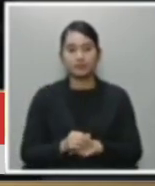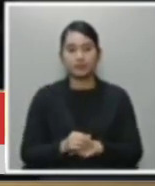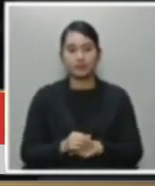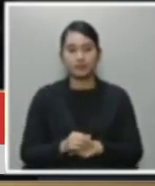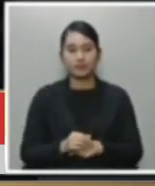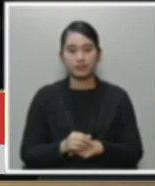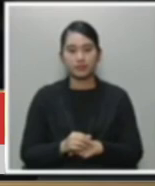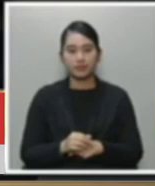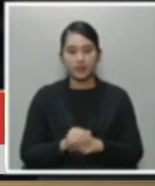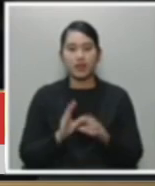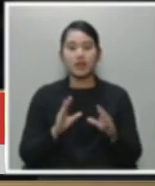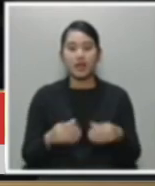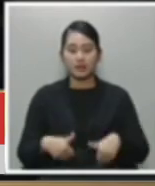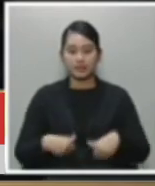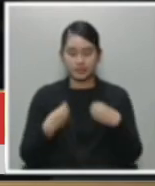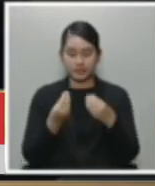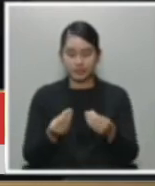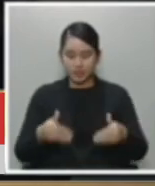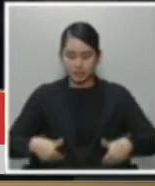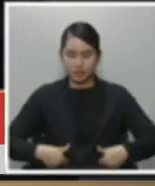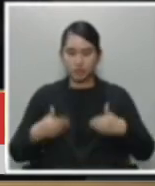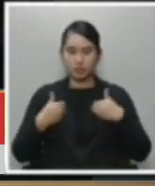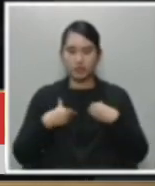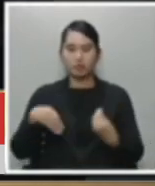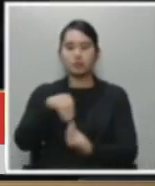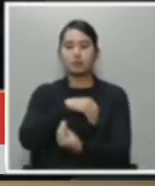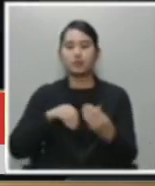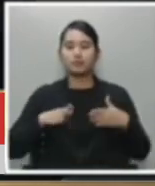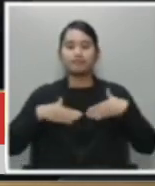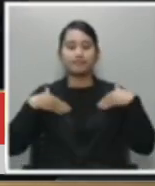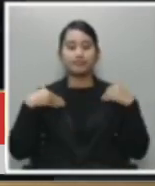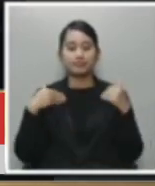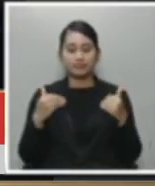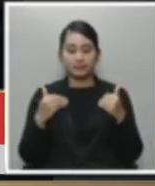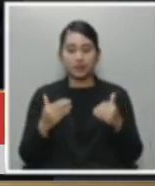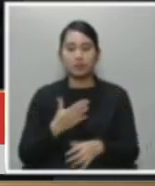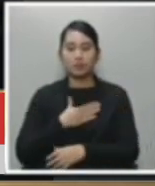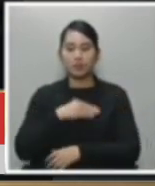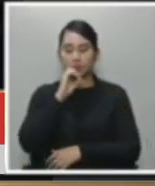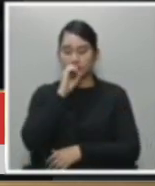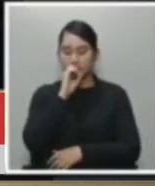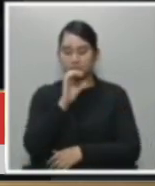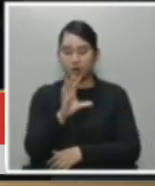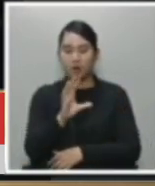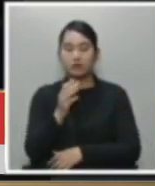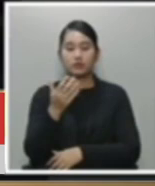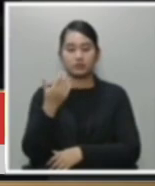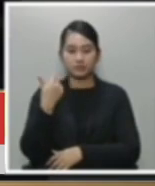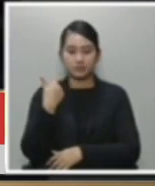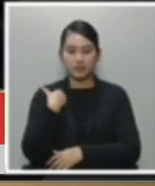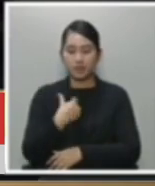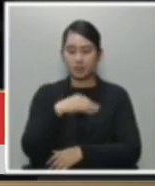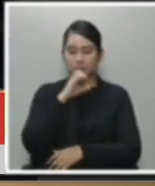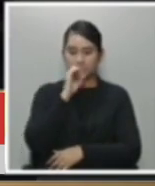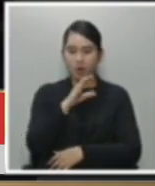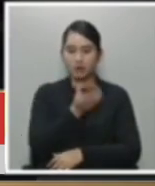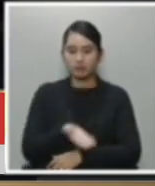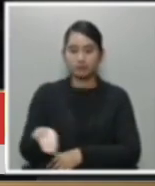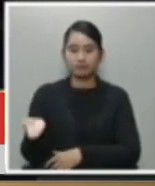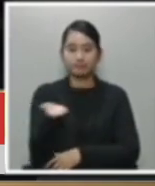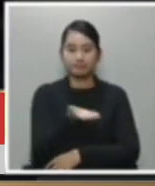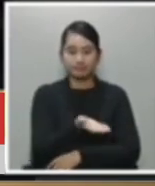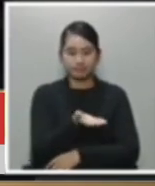าเหล่านั้นได้ใช้ชีวิตอยู่ได้อย่างปกติสุขที่กับผมเรียนนี้ครับกราบเรียนท่านประธานและท่านสมาชิกว่